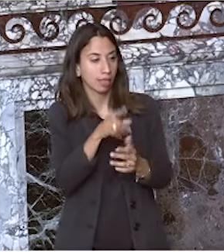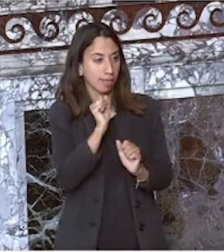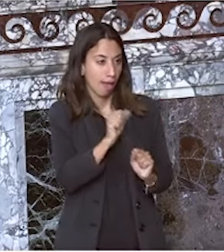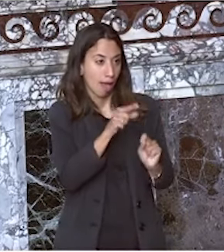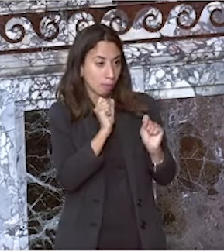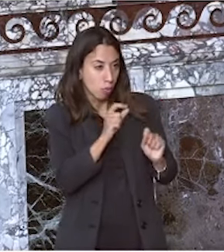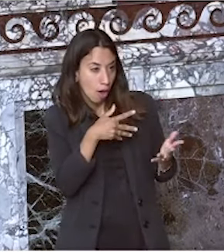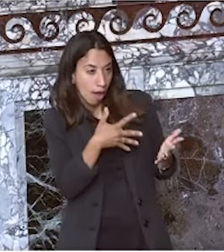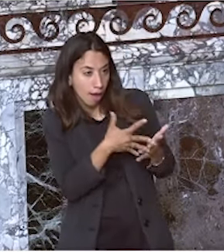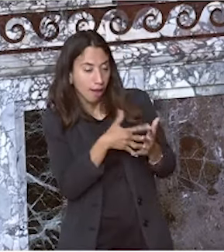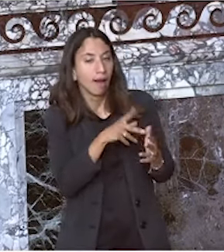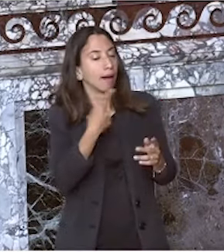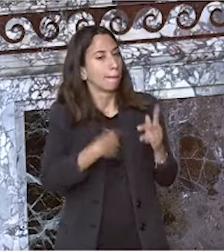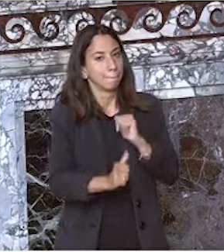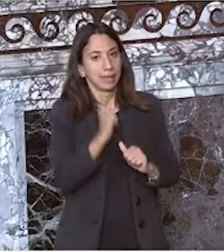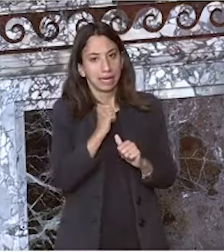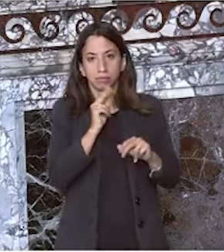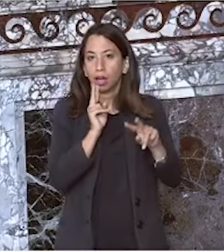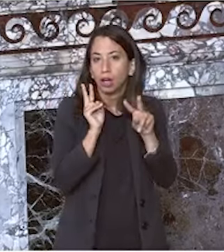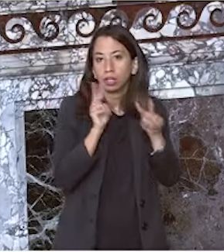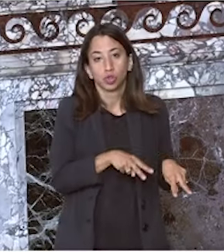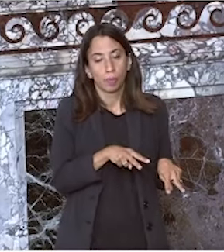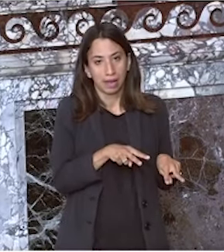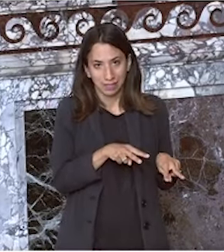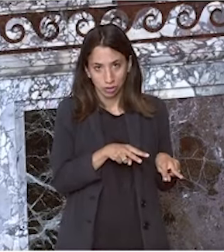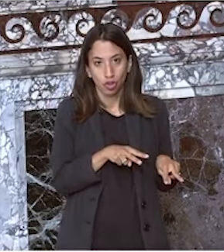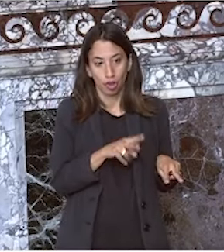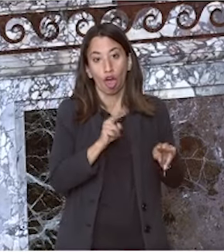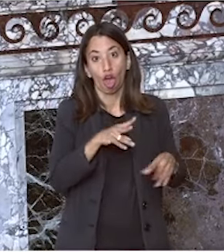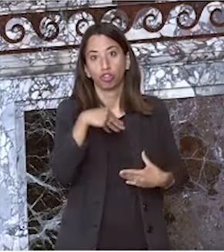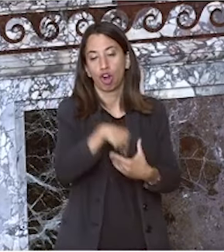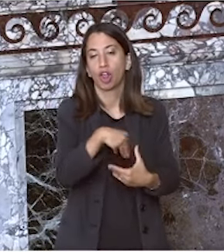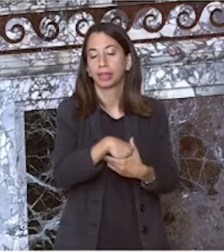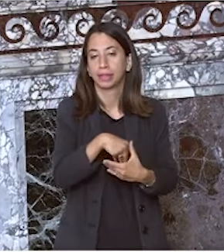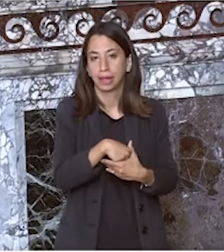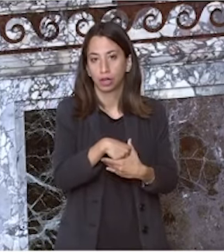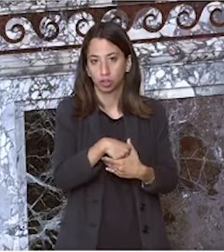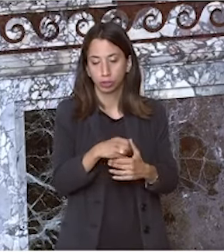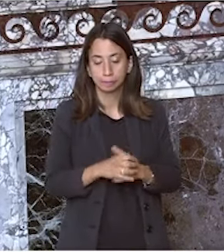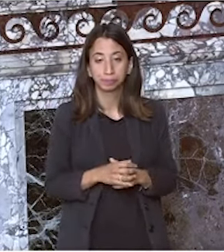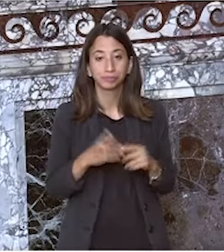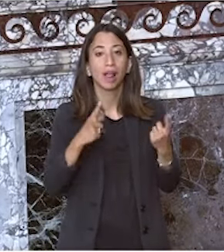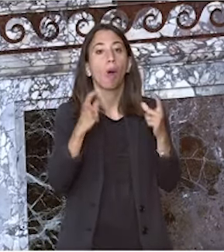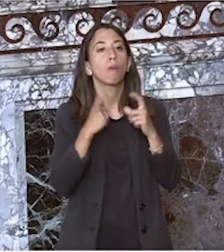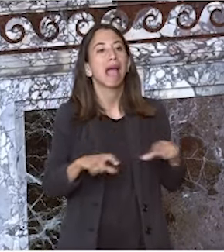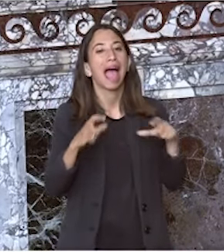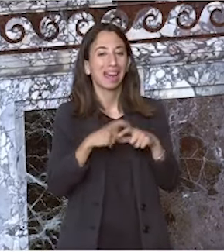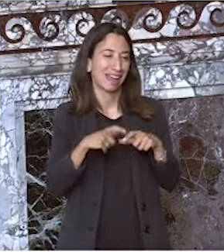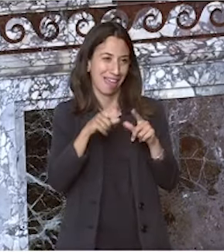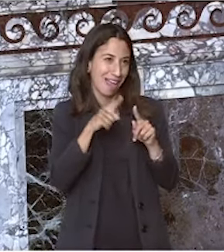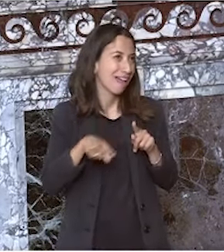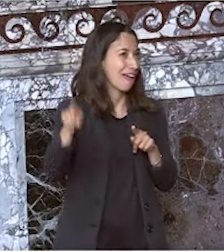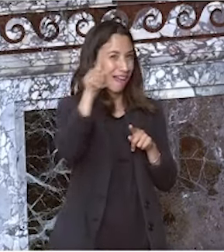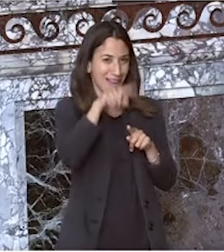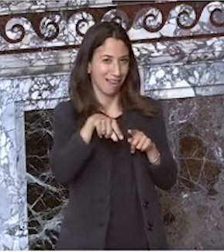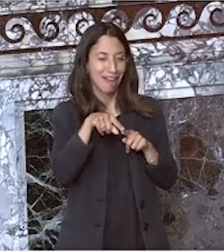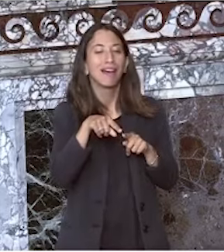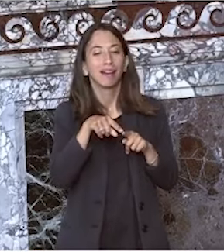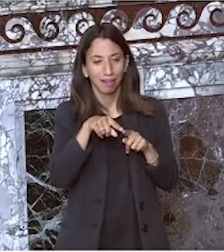governo societario e nei controlli interni. Per il sistema bancario nel suo complesso, i